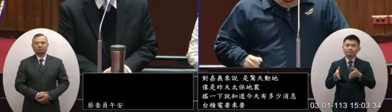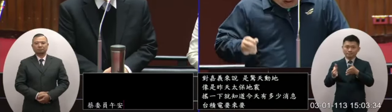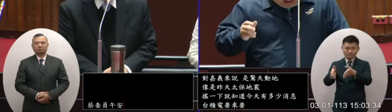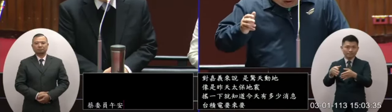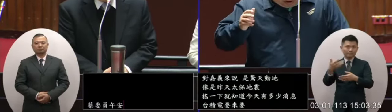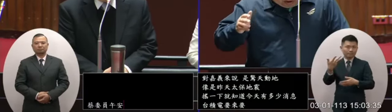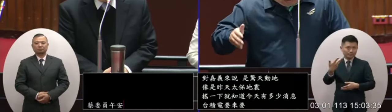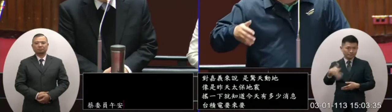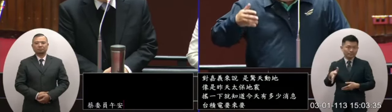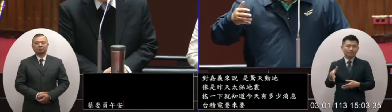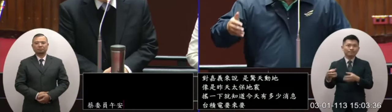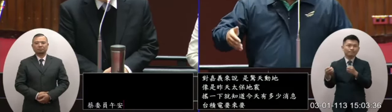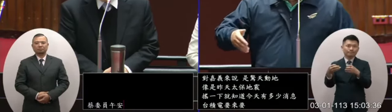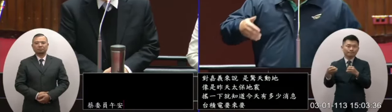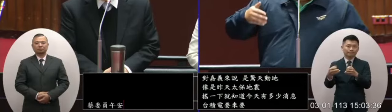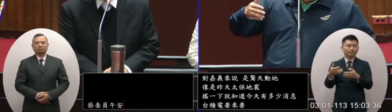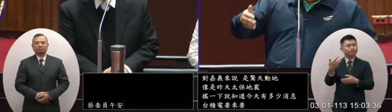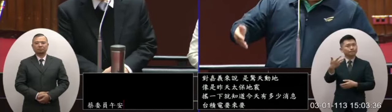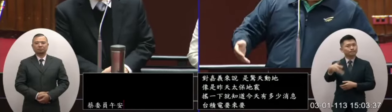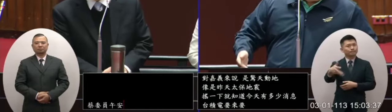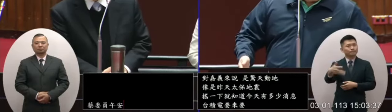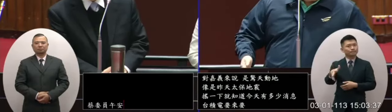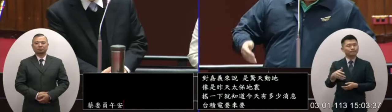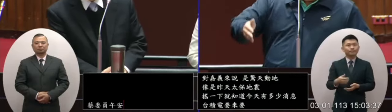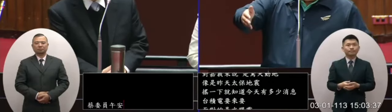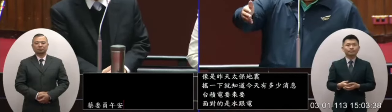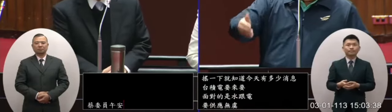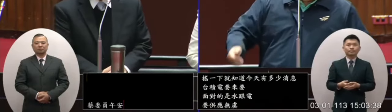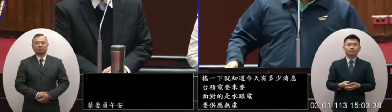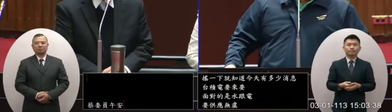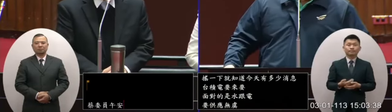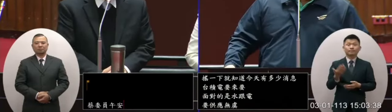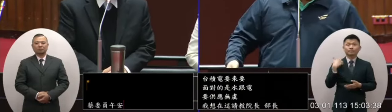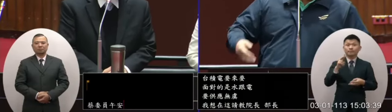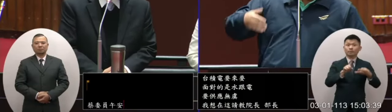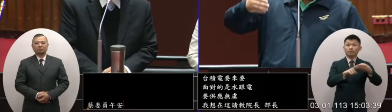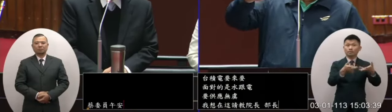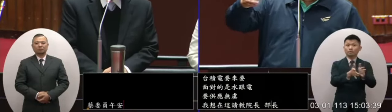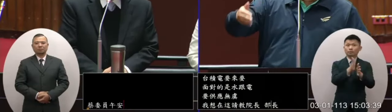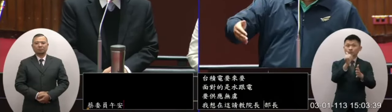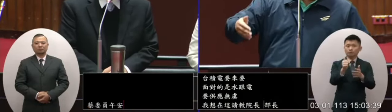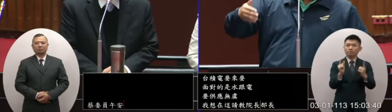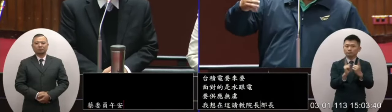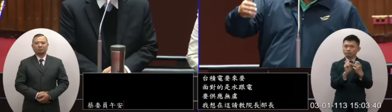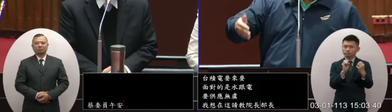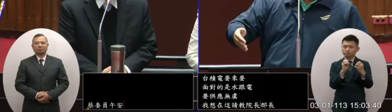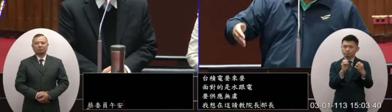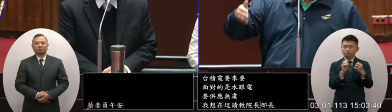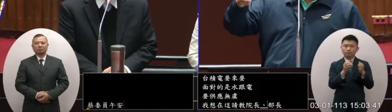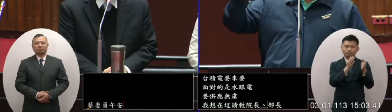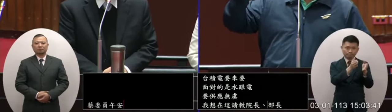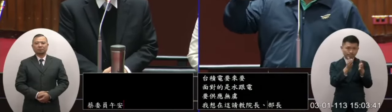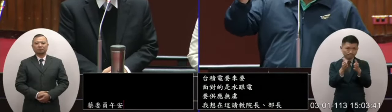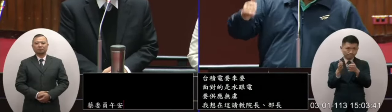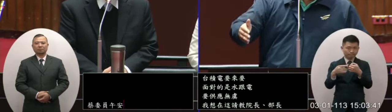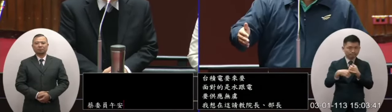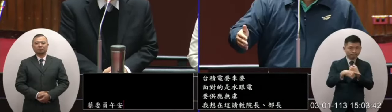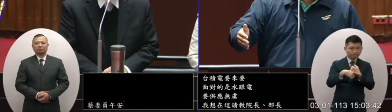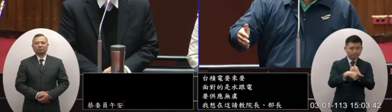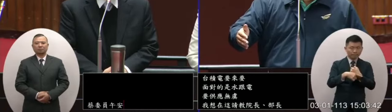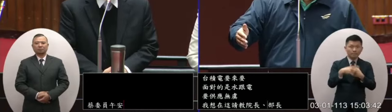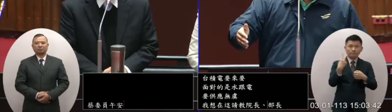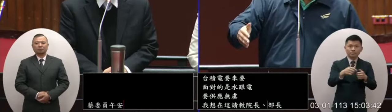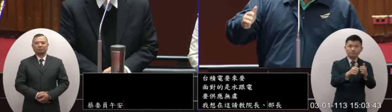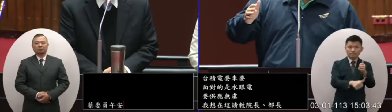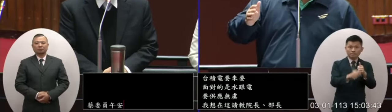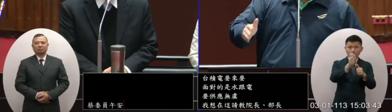讨论就是说水的部分，大概之前跟王部长也有讨论说朝向几个面向，有包括要再生水